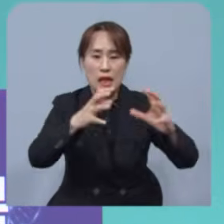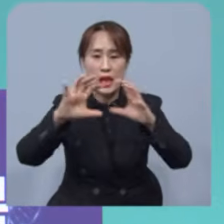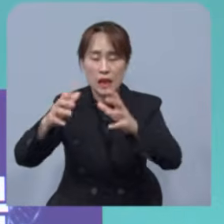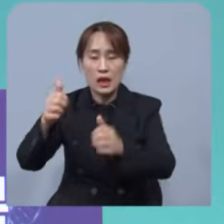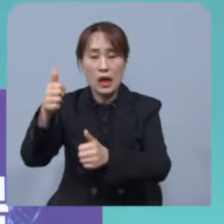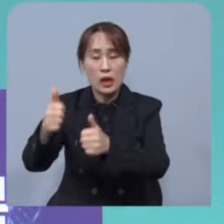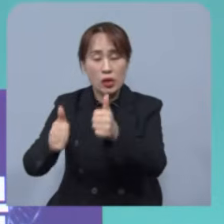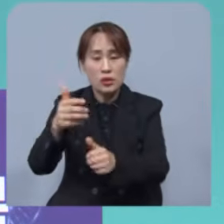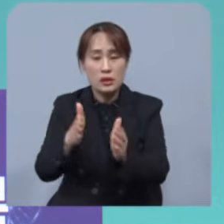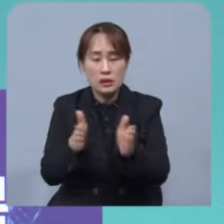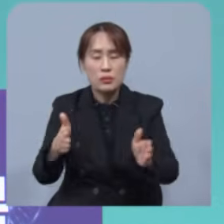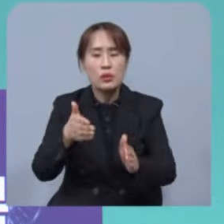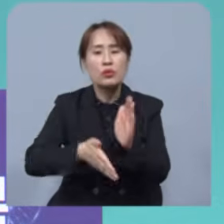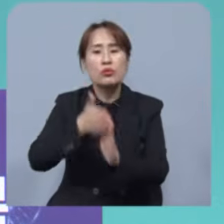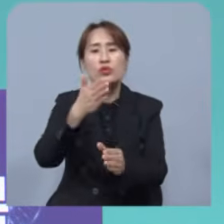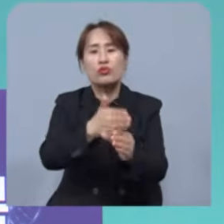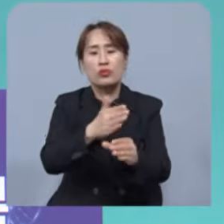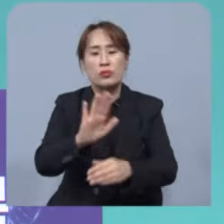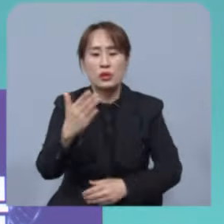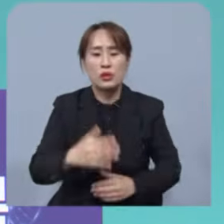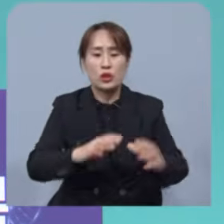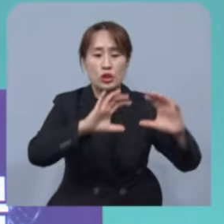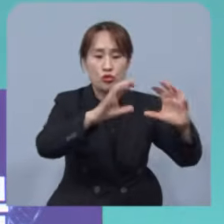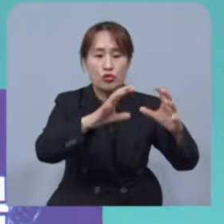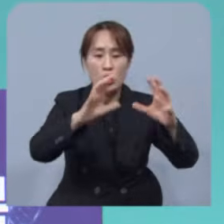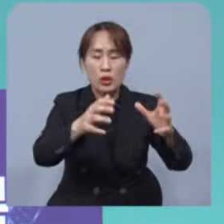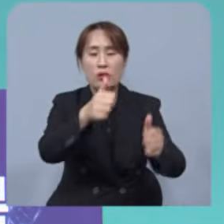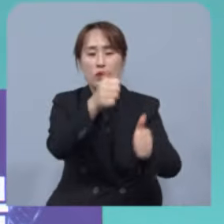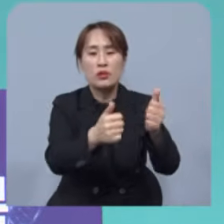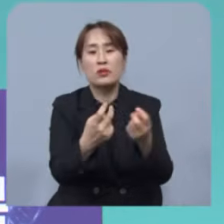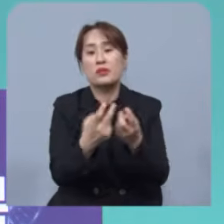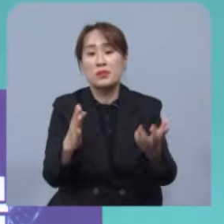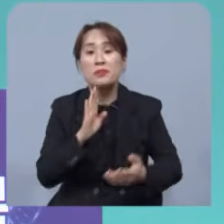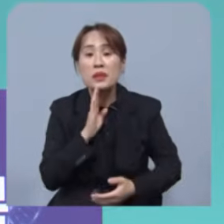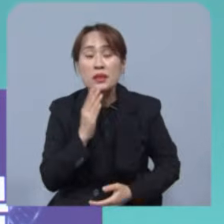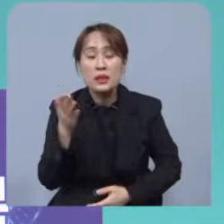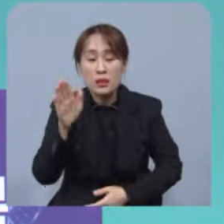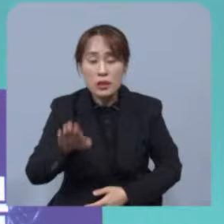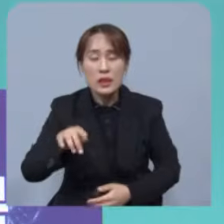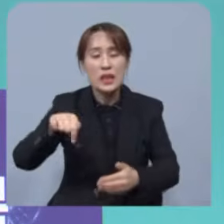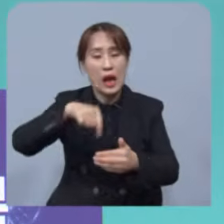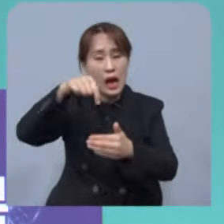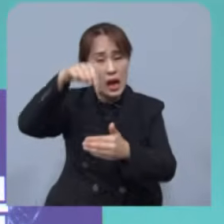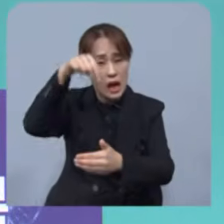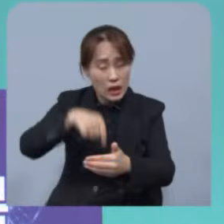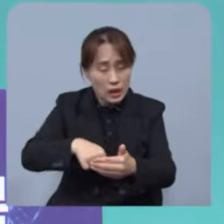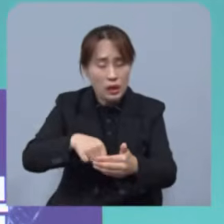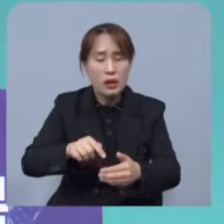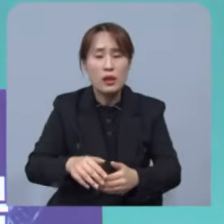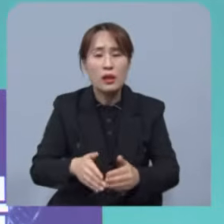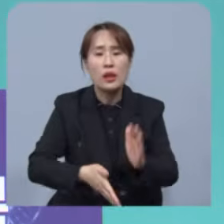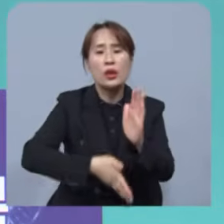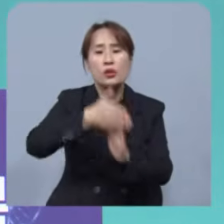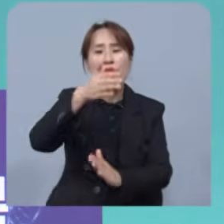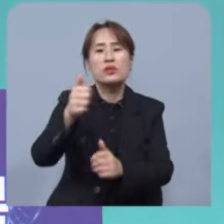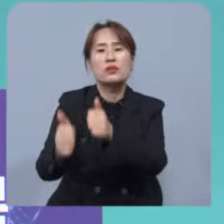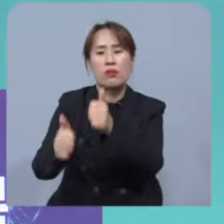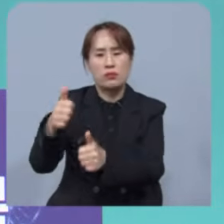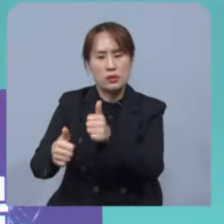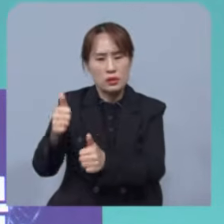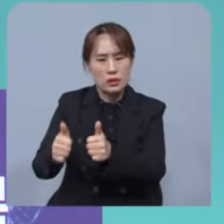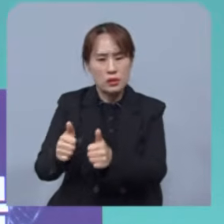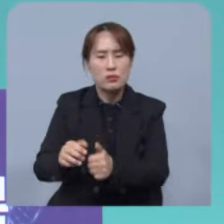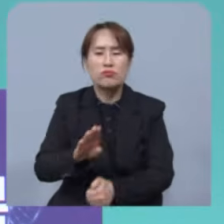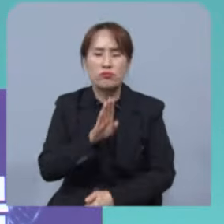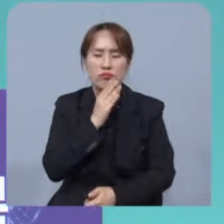도시 중심으로 또 이루어지는 측면이 있어요. 국가 간 경쟁이야 그 뭐 필수인데 그러나 그 속에서도 도시 간 경쟁이